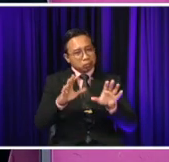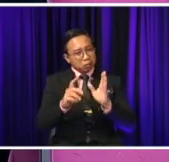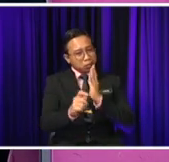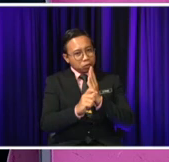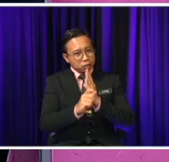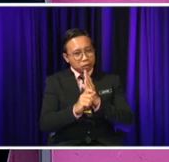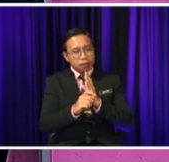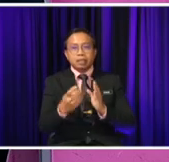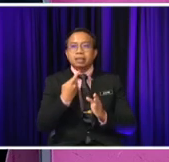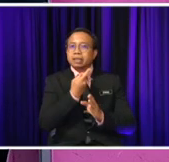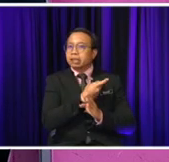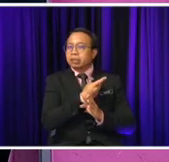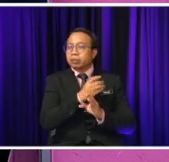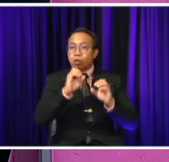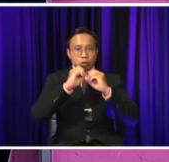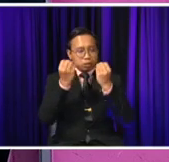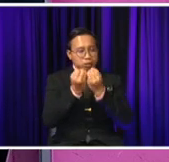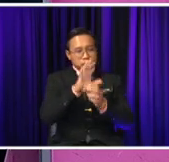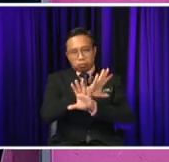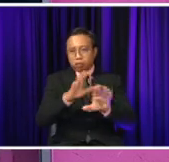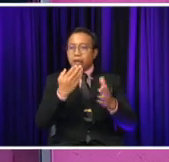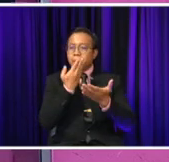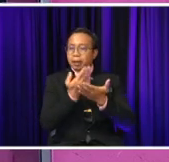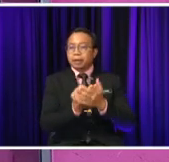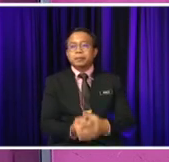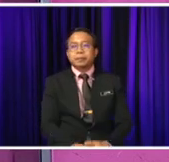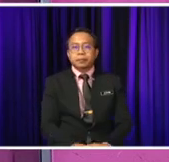kita punya organisasi ini tak baik